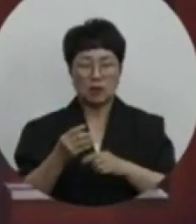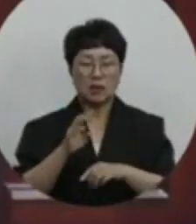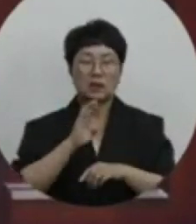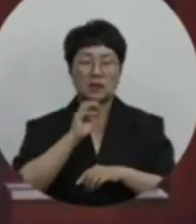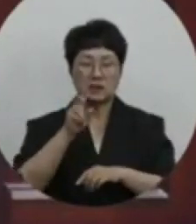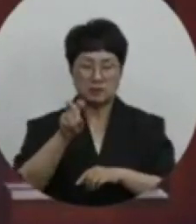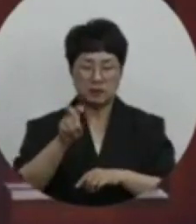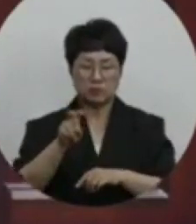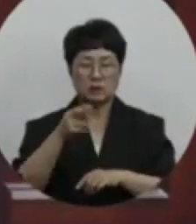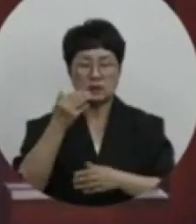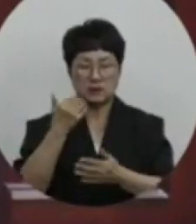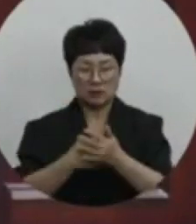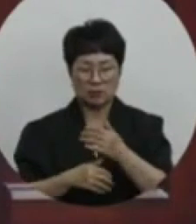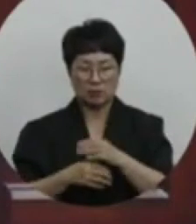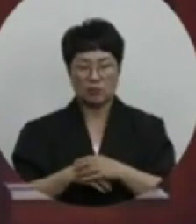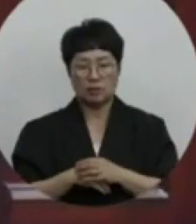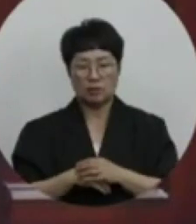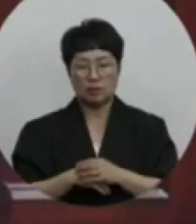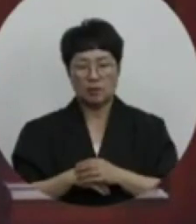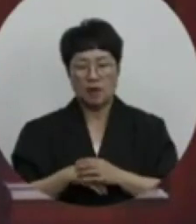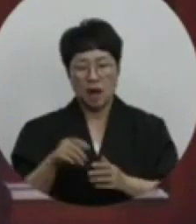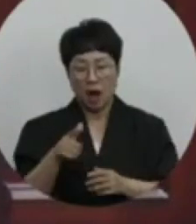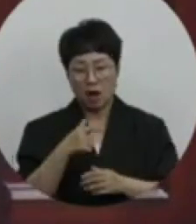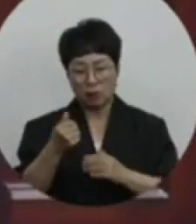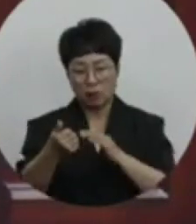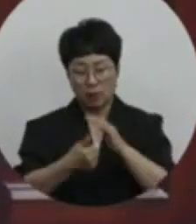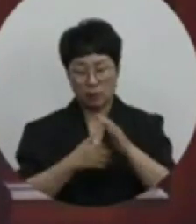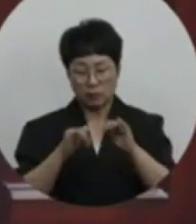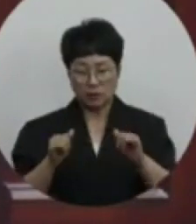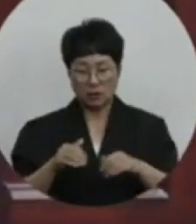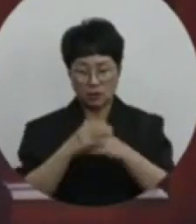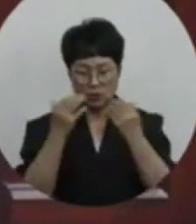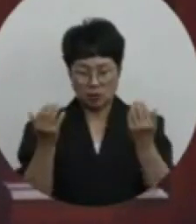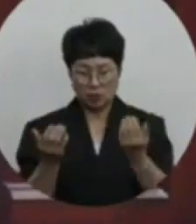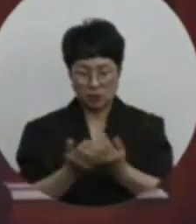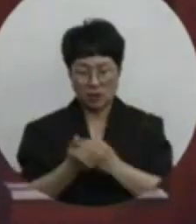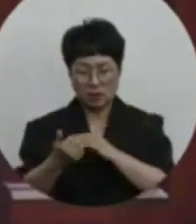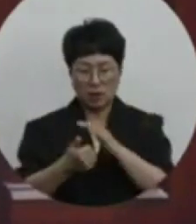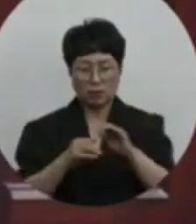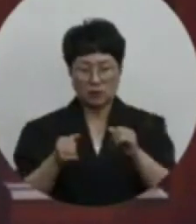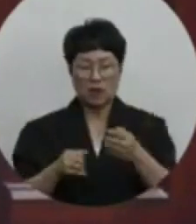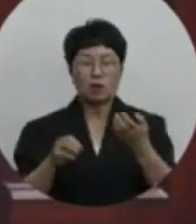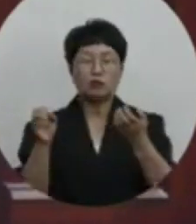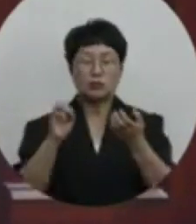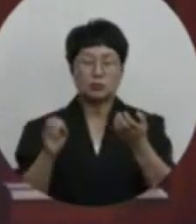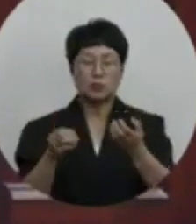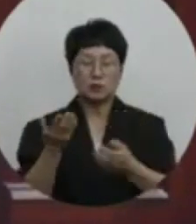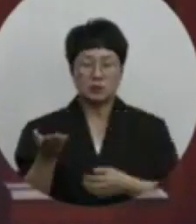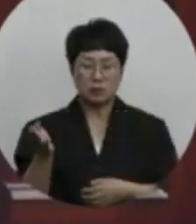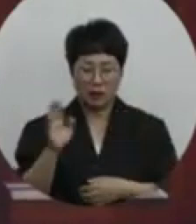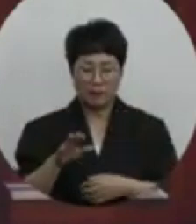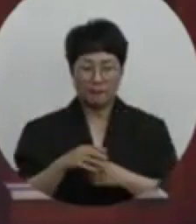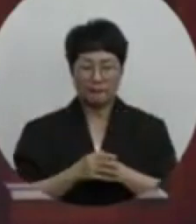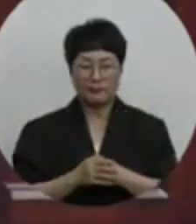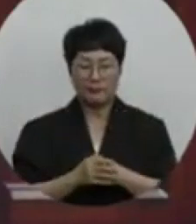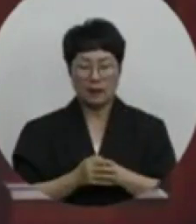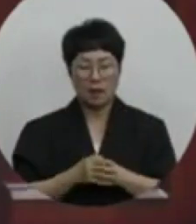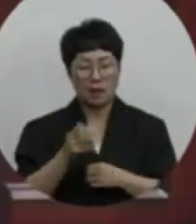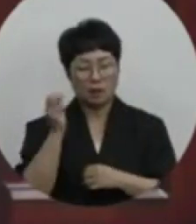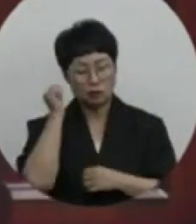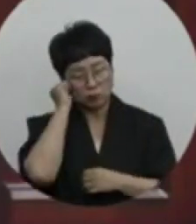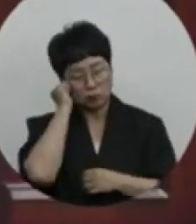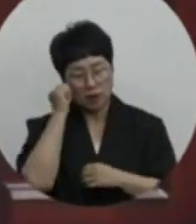짧습니다. 당일 방문자는 전체 방문자의 90%에 해당하지만